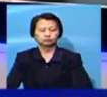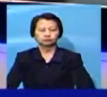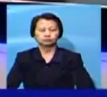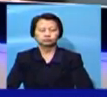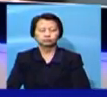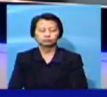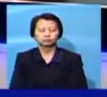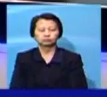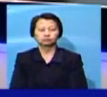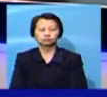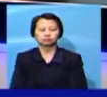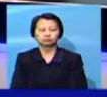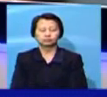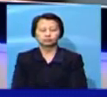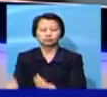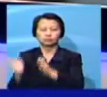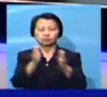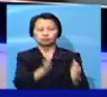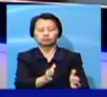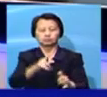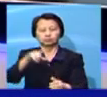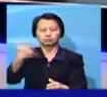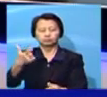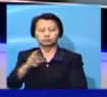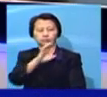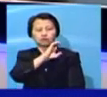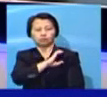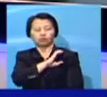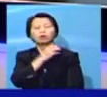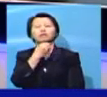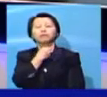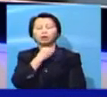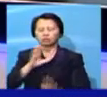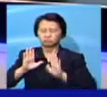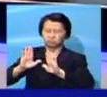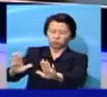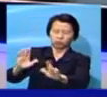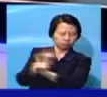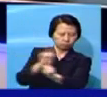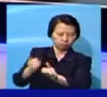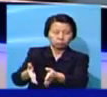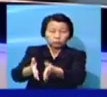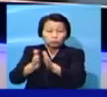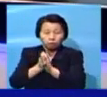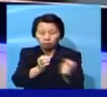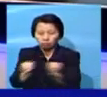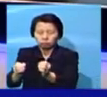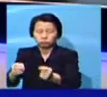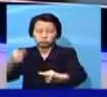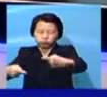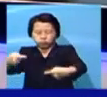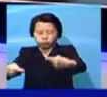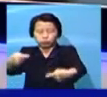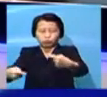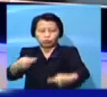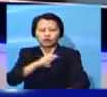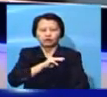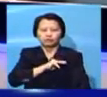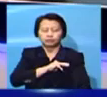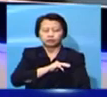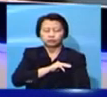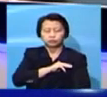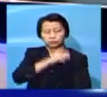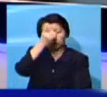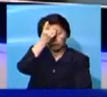Langkawi baik kita beralih ke perkembangan lain polis perak menolak permohonan penganjur debat antara menteri pelancongan dan kebudayaan